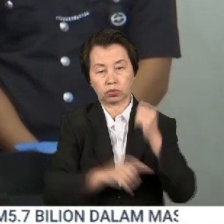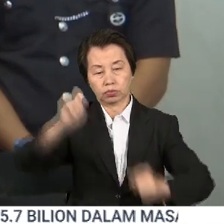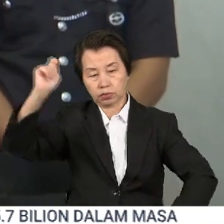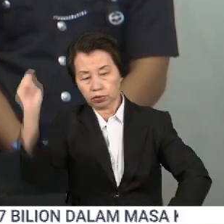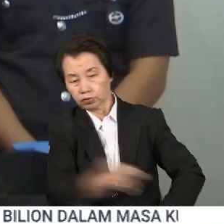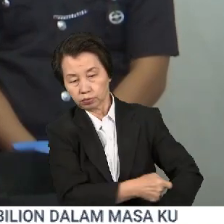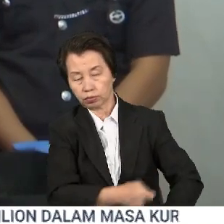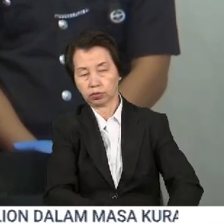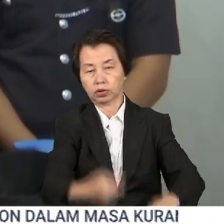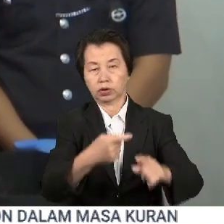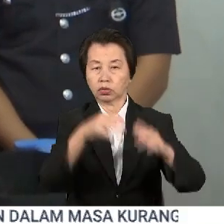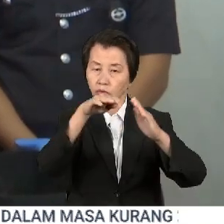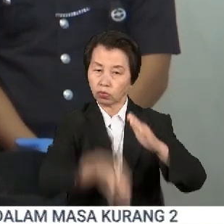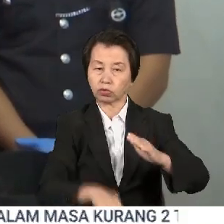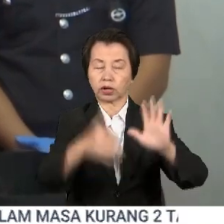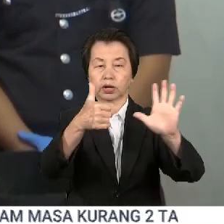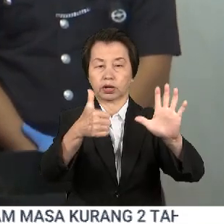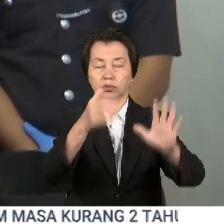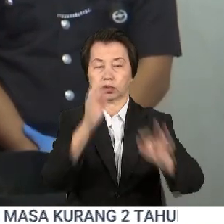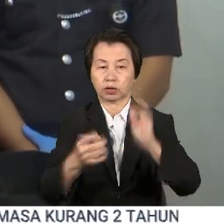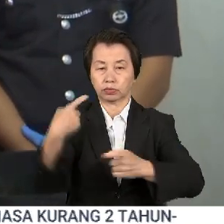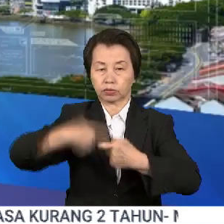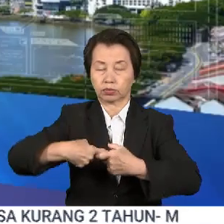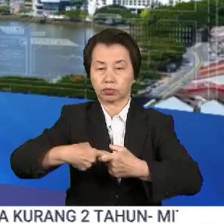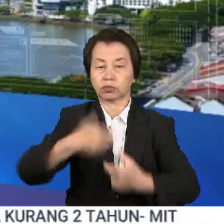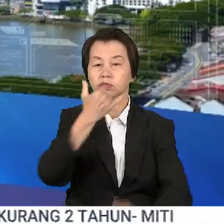daripada 6 sebatan jika disabitkan kesalahan.